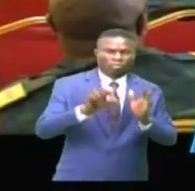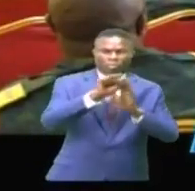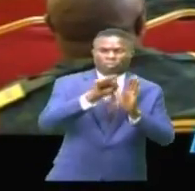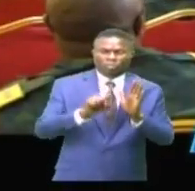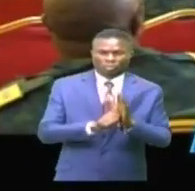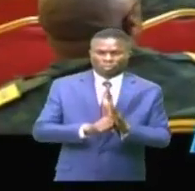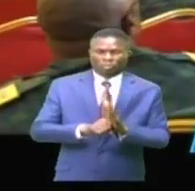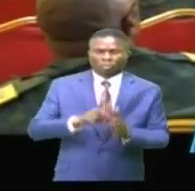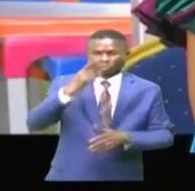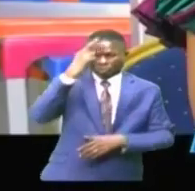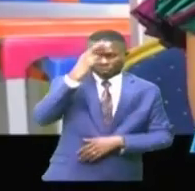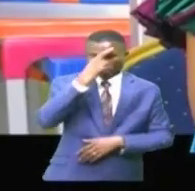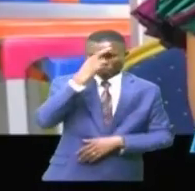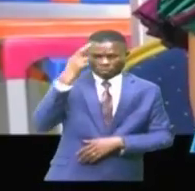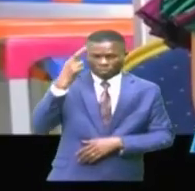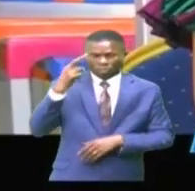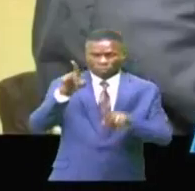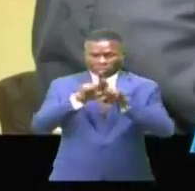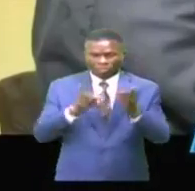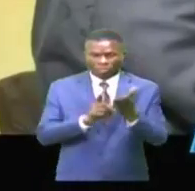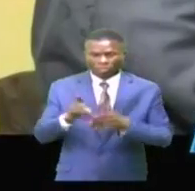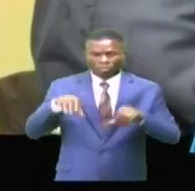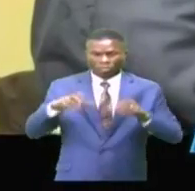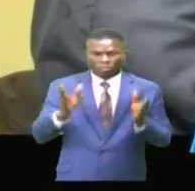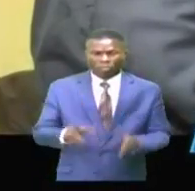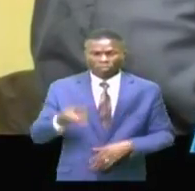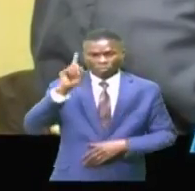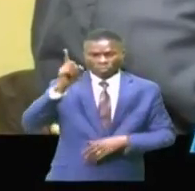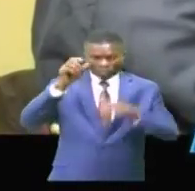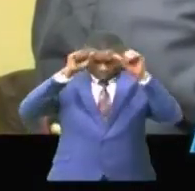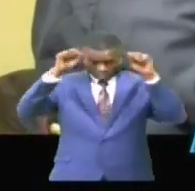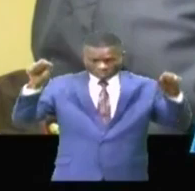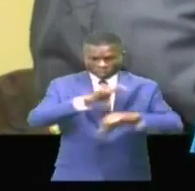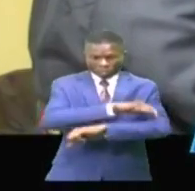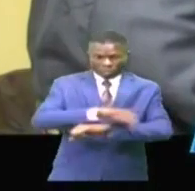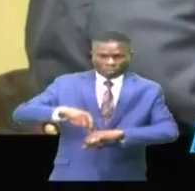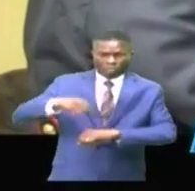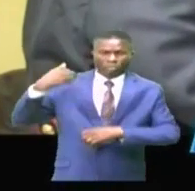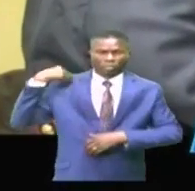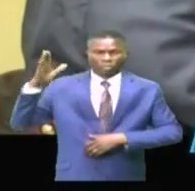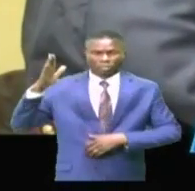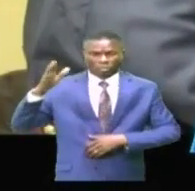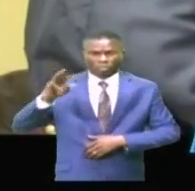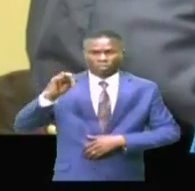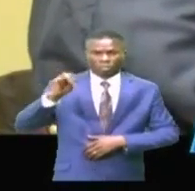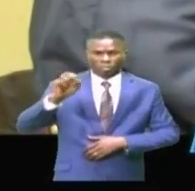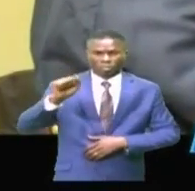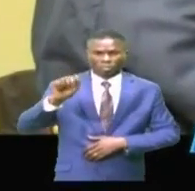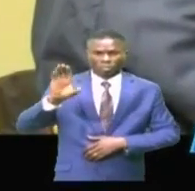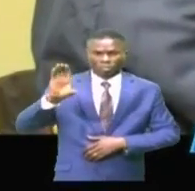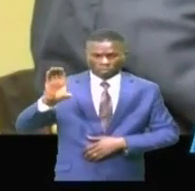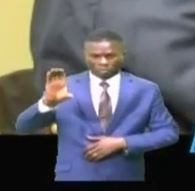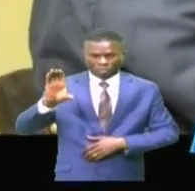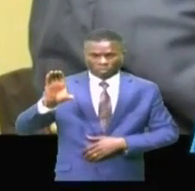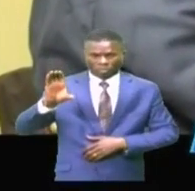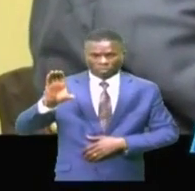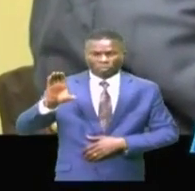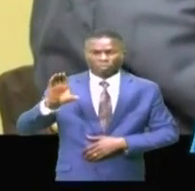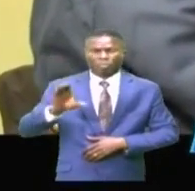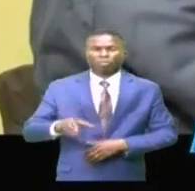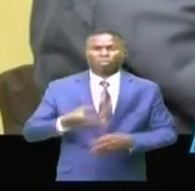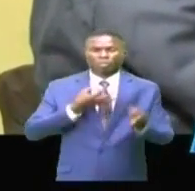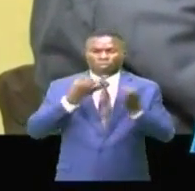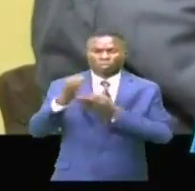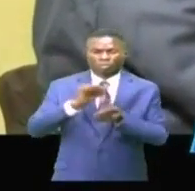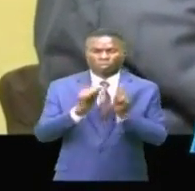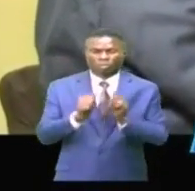Rome et endroit congolais c'est la première président du Conseil d'État Marthe audio nonde qui a porté sur les